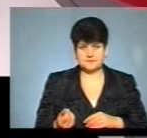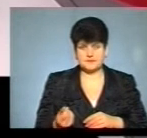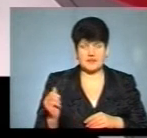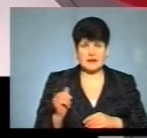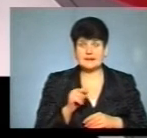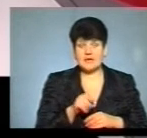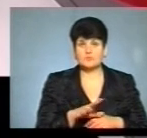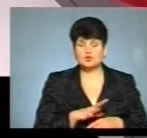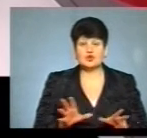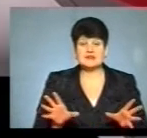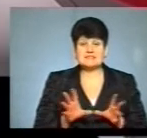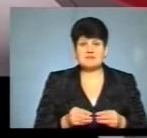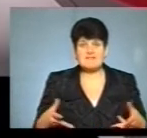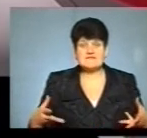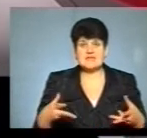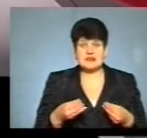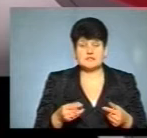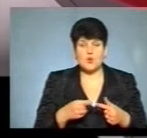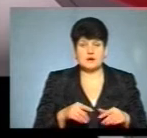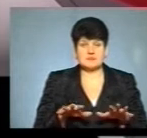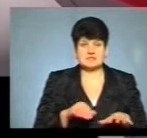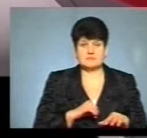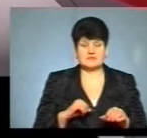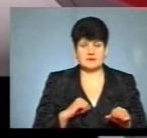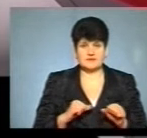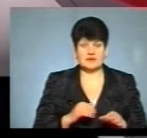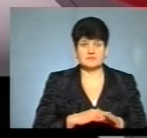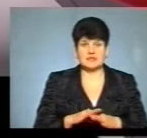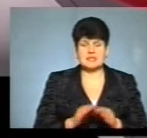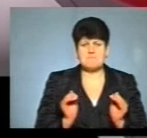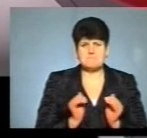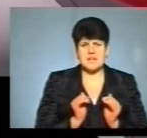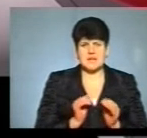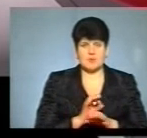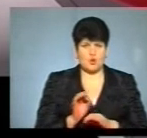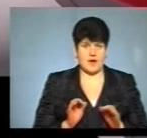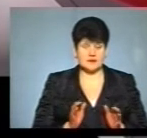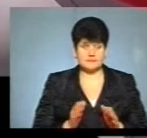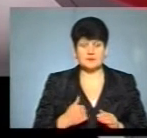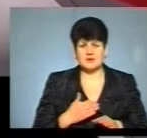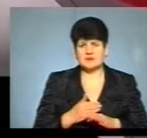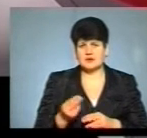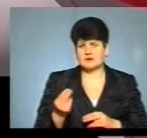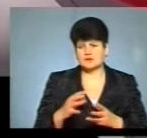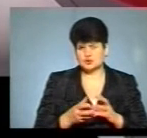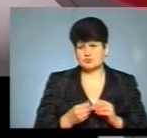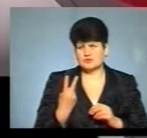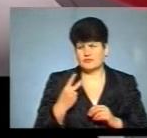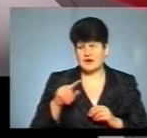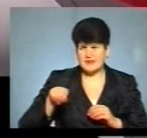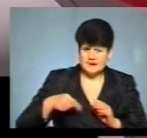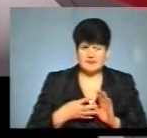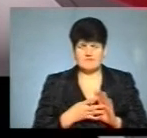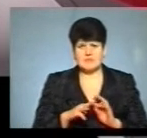там було співфінансування з органів місцевого самоврядування на реалізацію малих проєктів. Що це мало це на увазі? Ми виділяли суму, по-моєму, 2,9